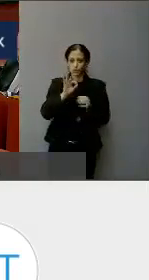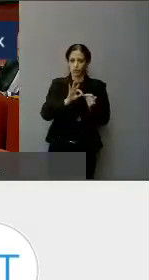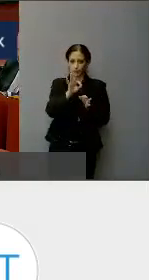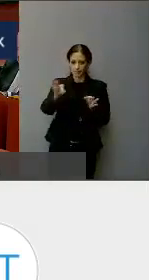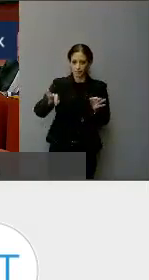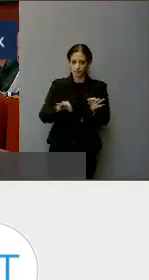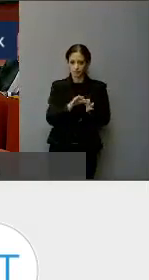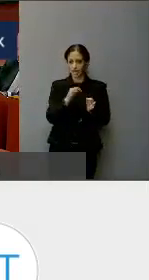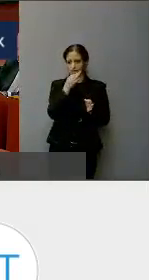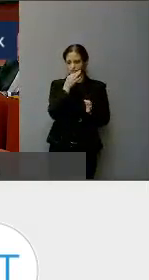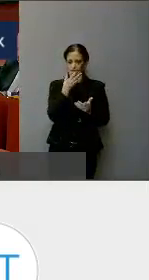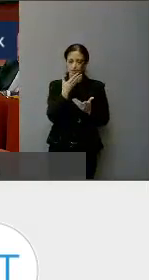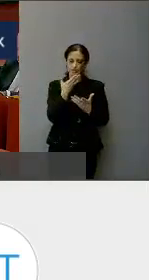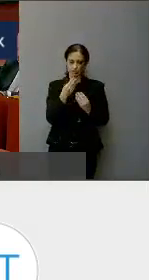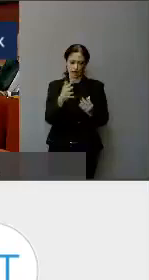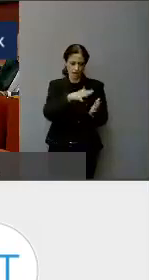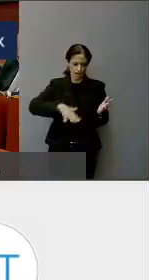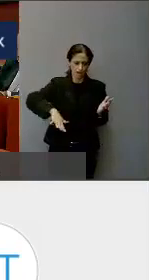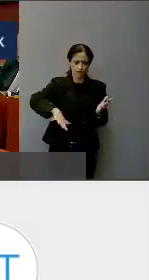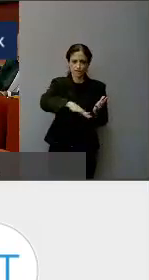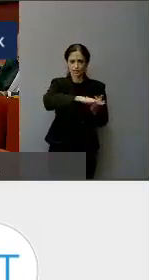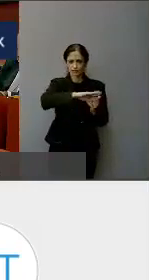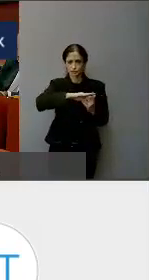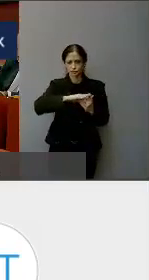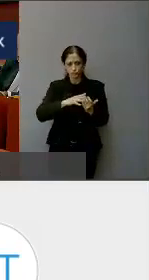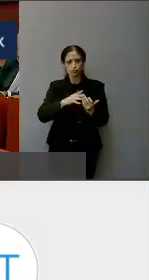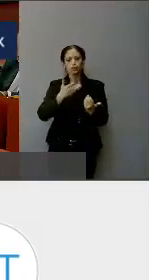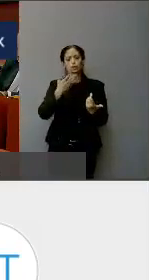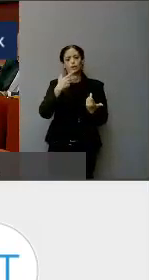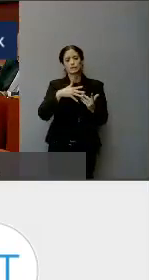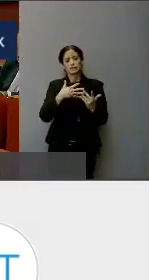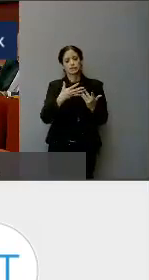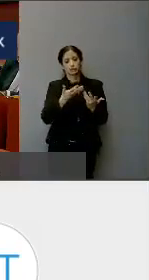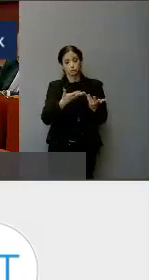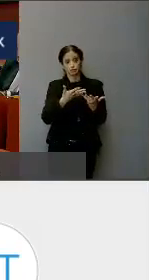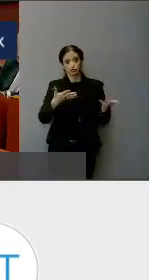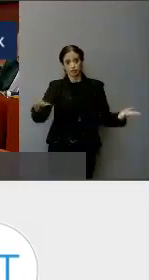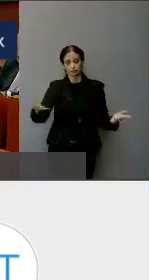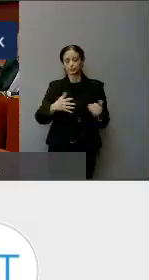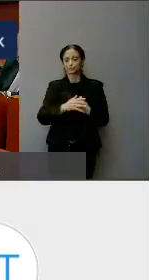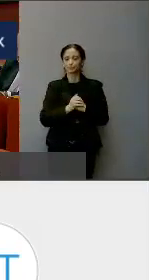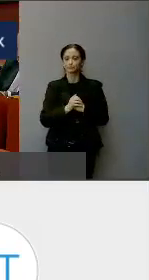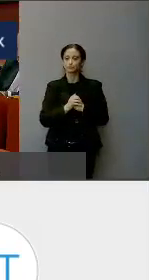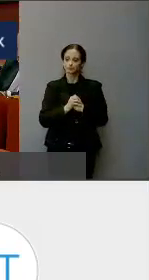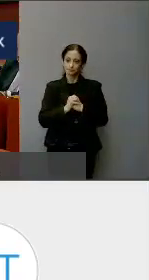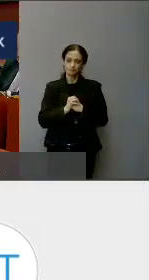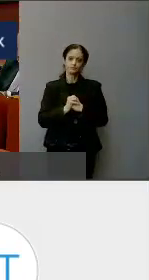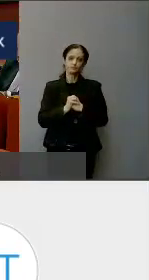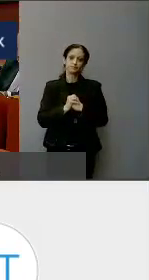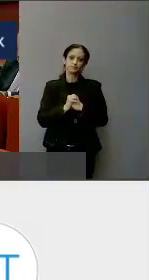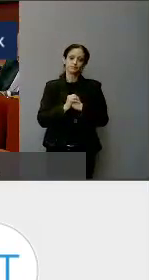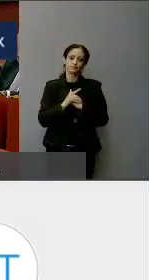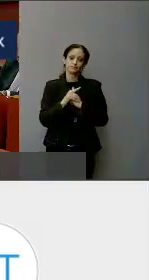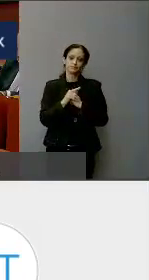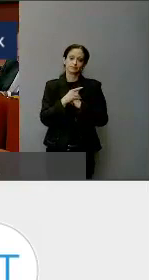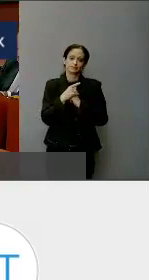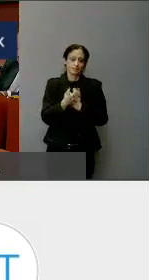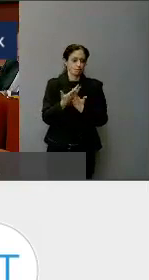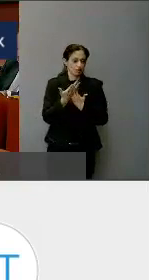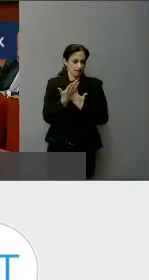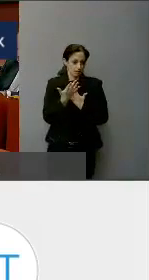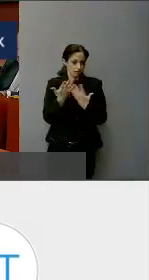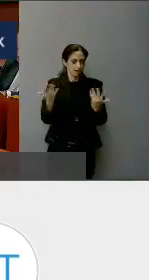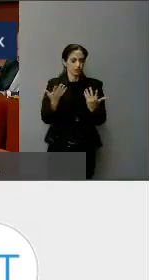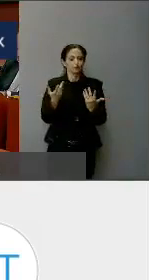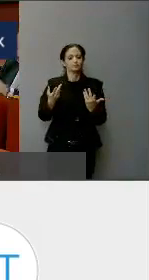è però già 200 metri quadrati appunto possono essere come superficie molto ampia poi è vero che purtroppo in